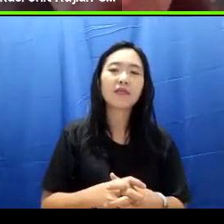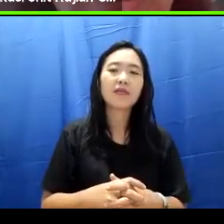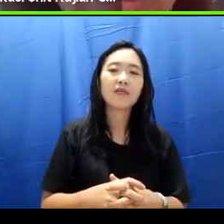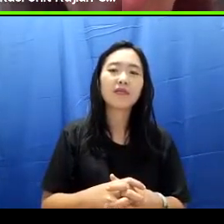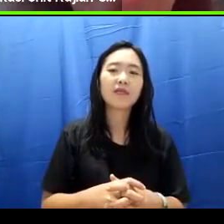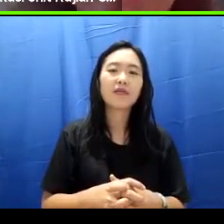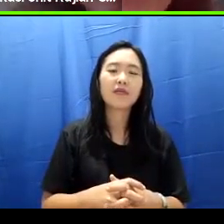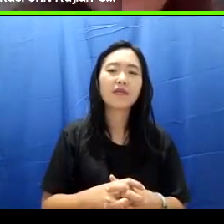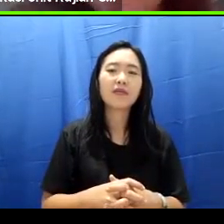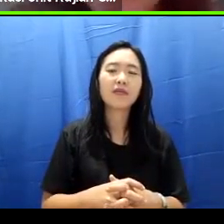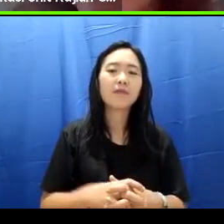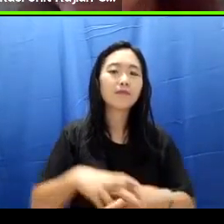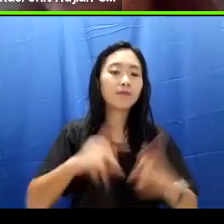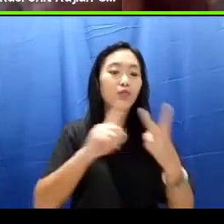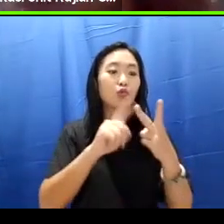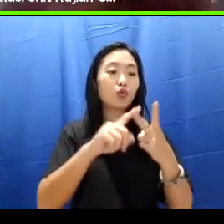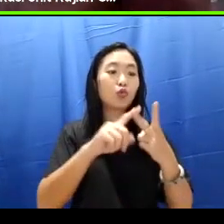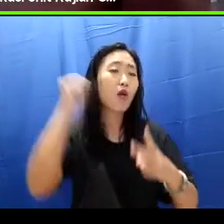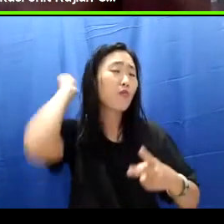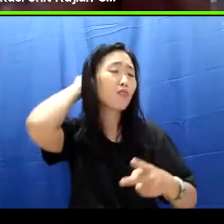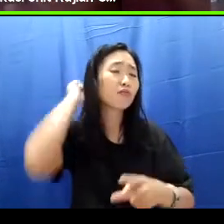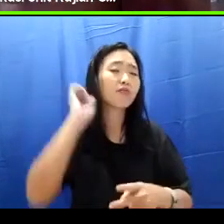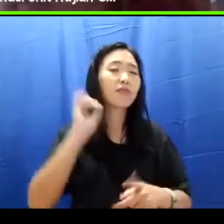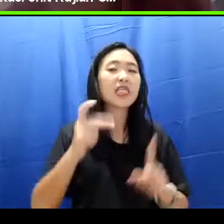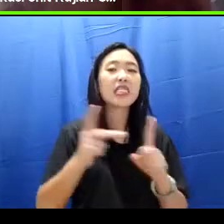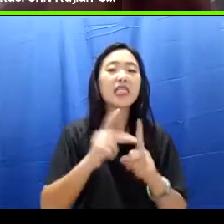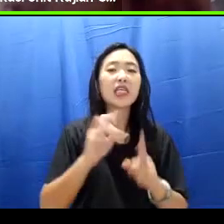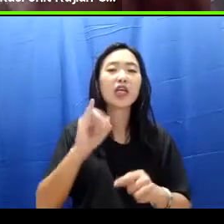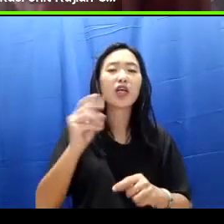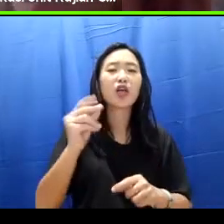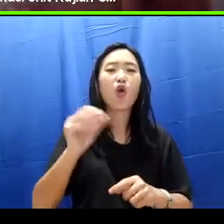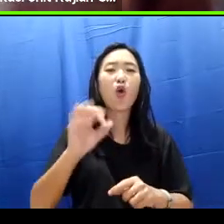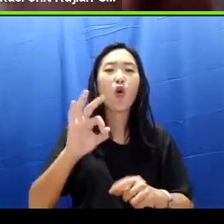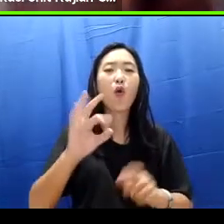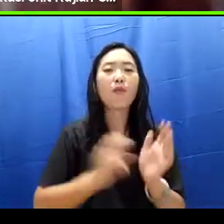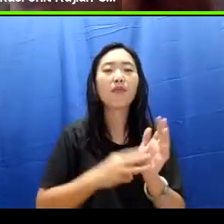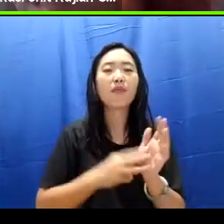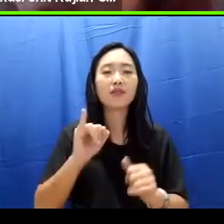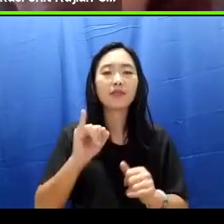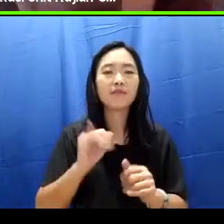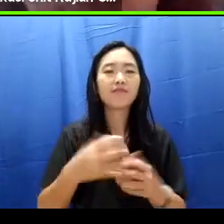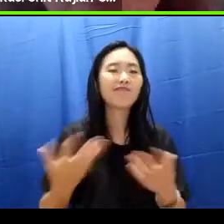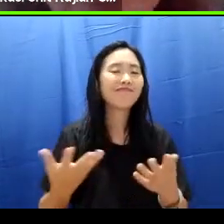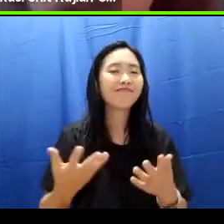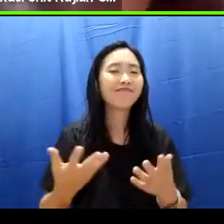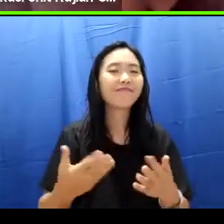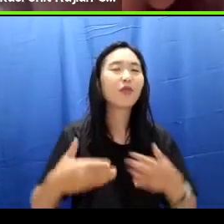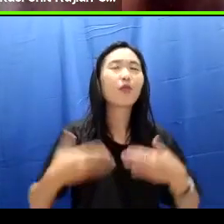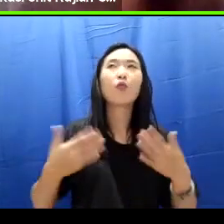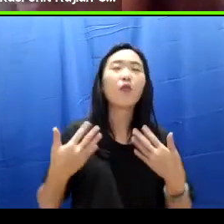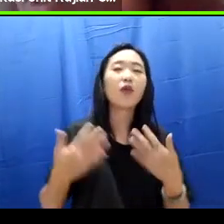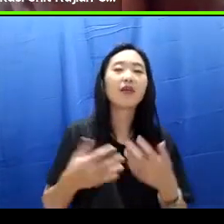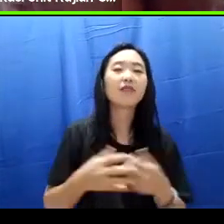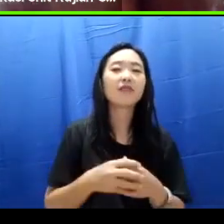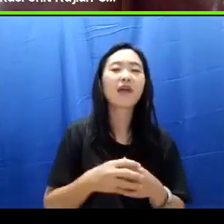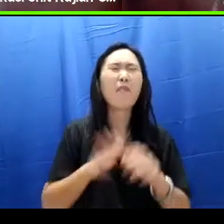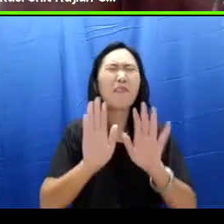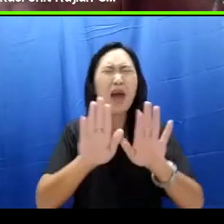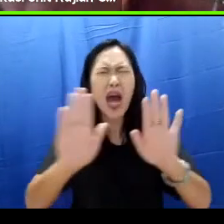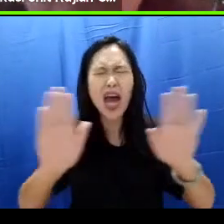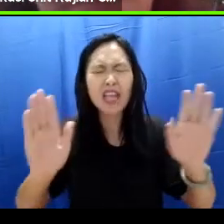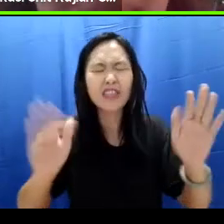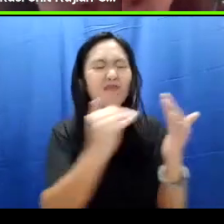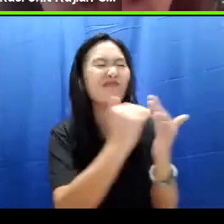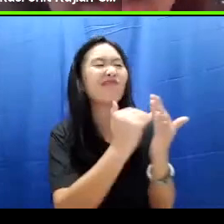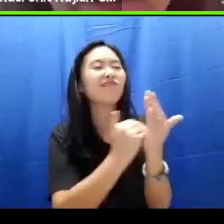oleh Ibu Ihromi ya, kan, tetapi sangat berkesan tuh pertemuan dengan Bu Sap, Prof. Sulis, kemudian